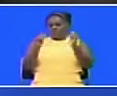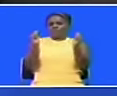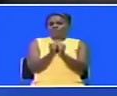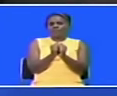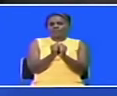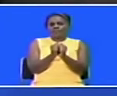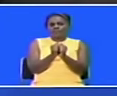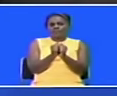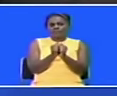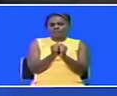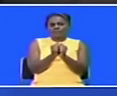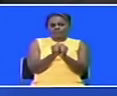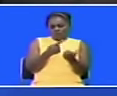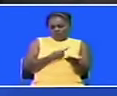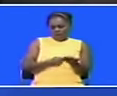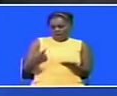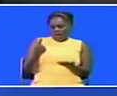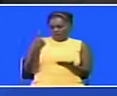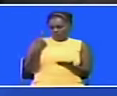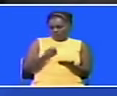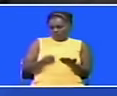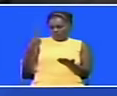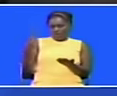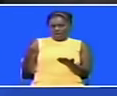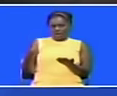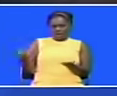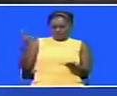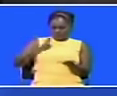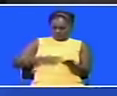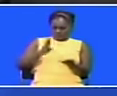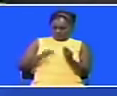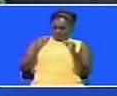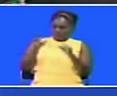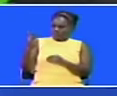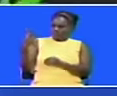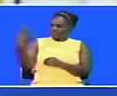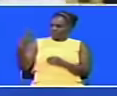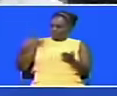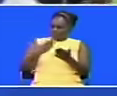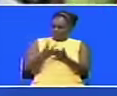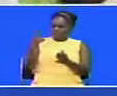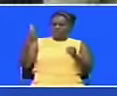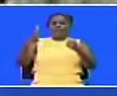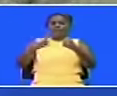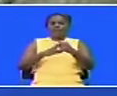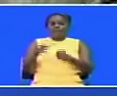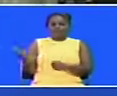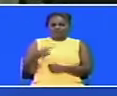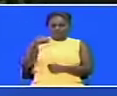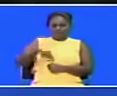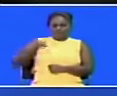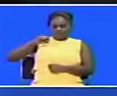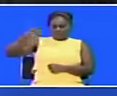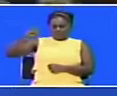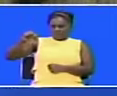tume hiyo ikiwa imetenga wiki moja ya kuhamasisha Wakenya kujisajili tarehe 23 hadi 29 mwezi huu. Wanasiasa